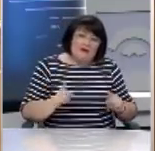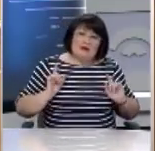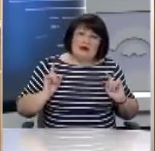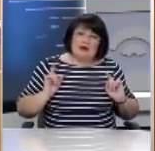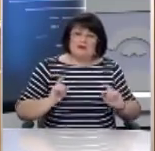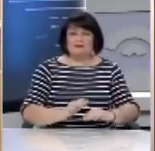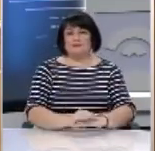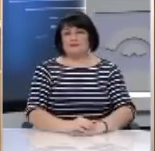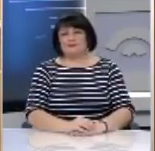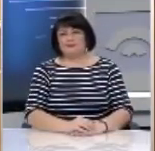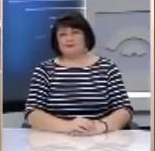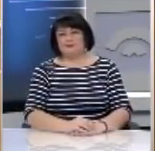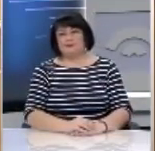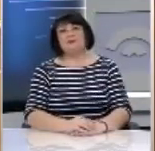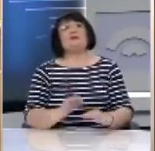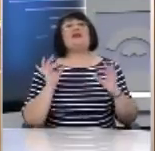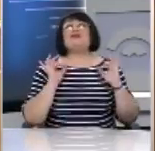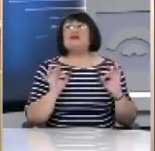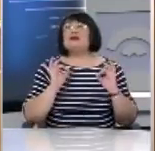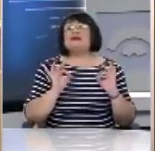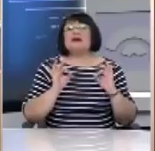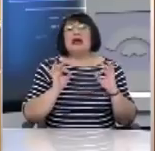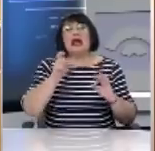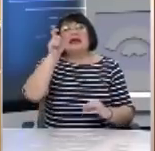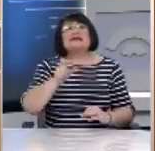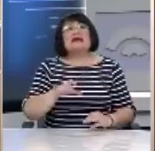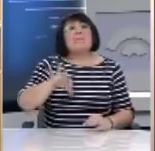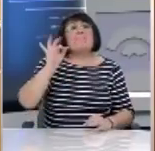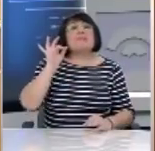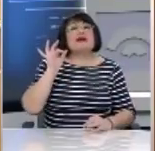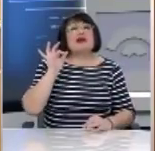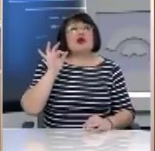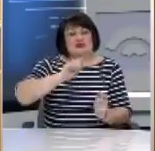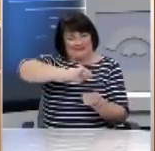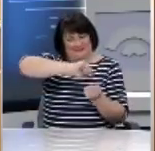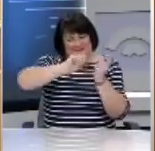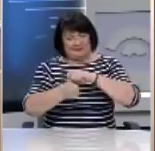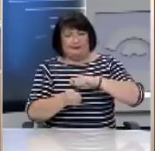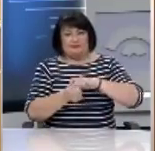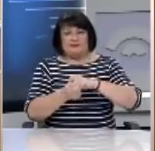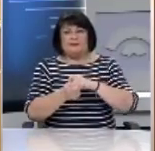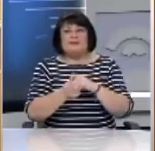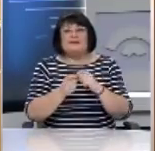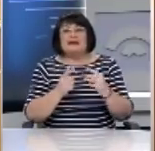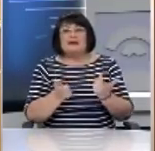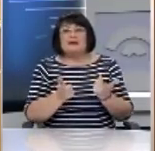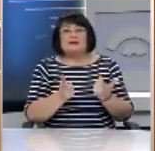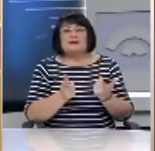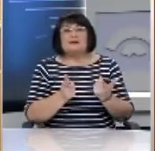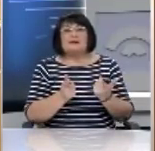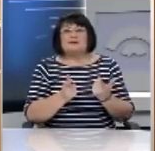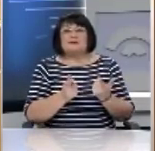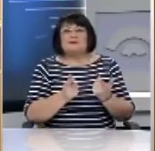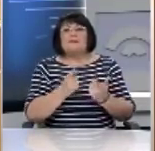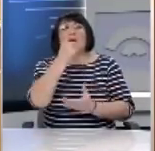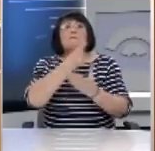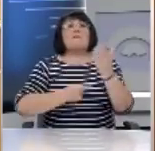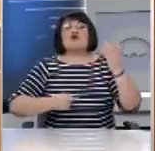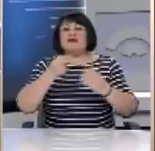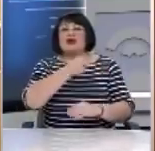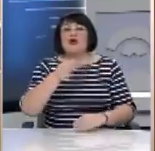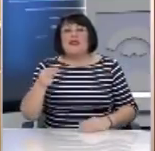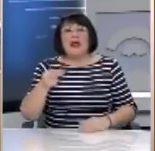Και βεβαίως η επιλογή σας να μετατρέψετε το προσφυγικό